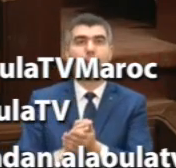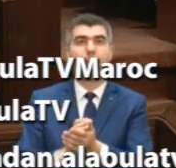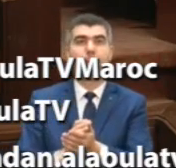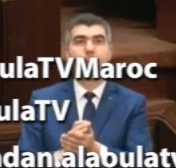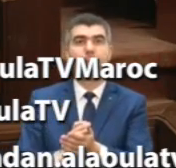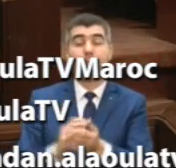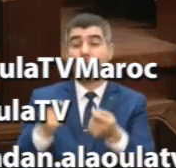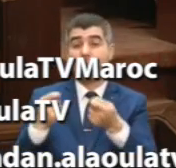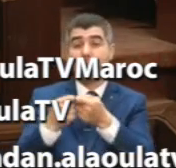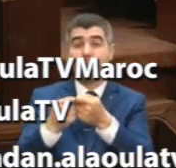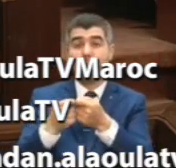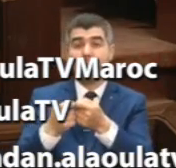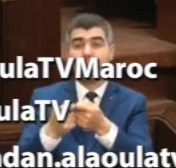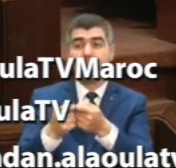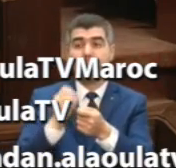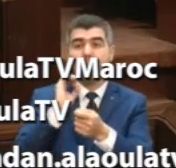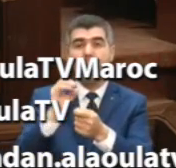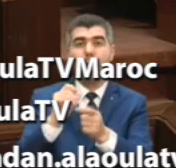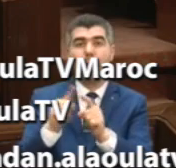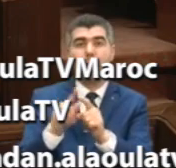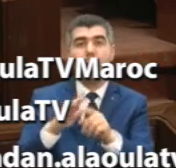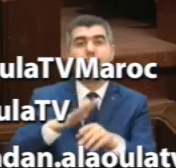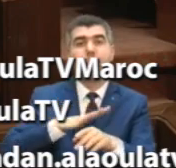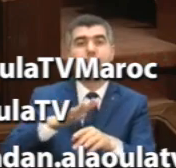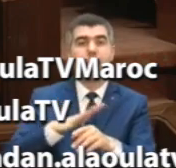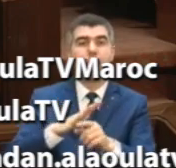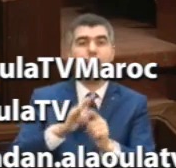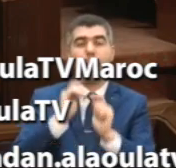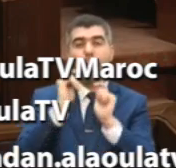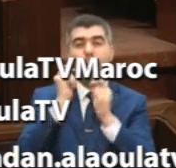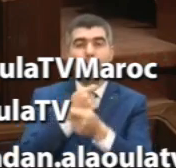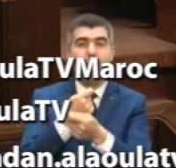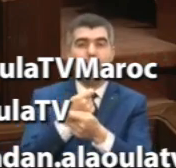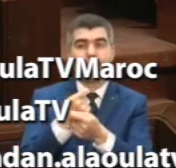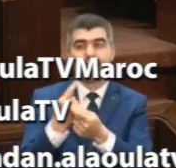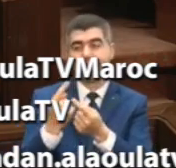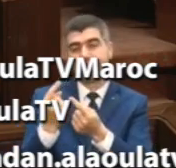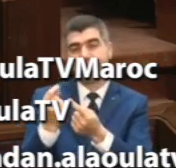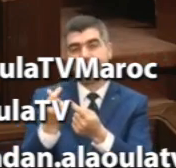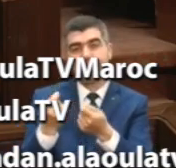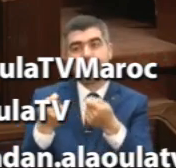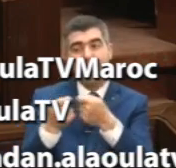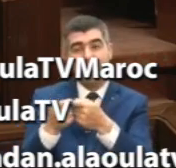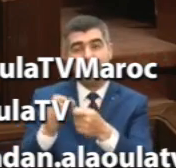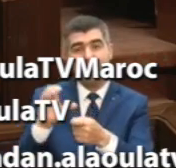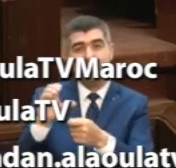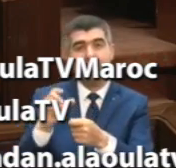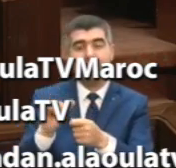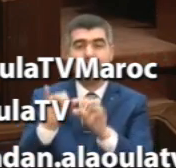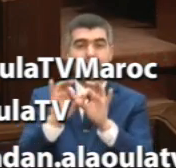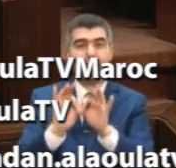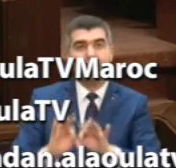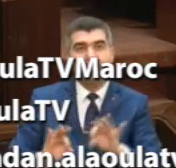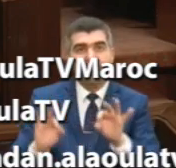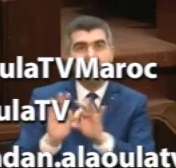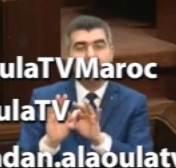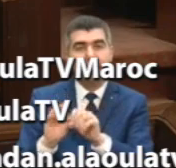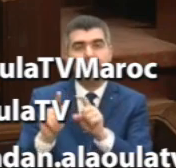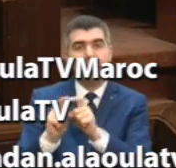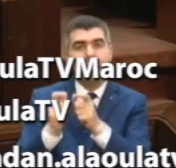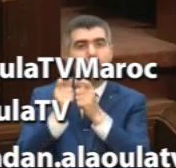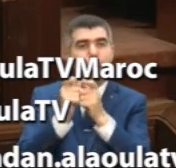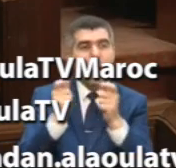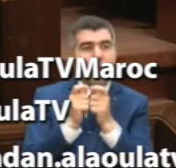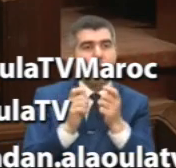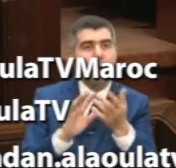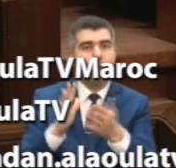كان المحيط ديالهم هش ديال ديك الجامعه وما يمكنش ان هذه الاتفاقيات وتوفر استثمارات اللي ممكن انها تستثمر في